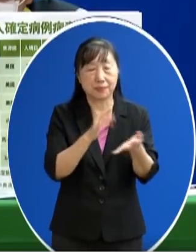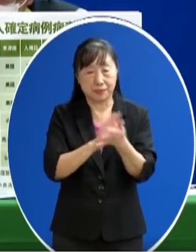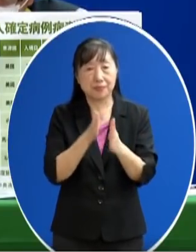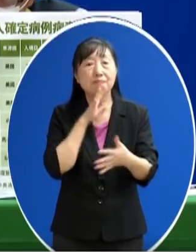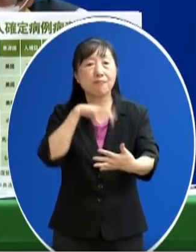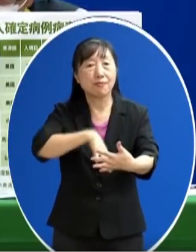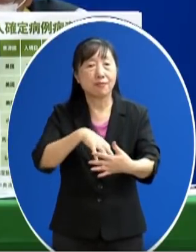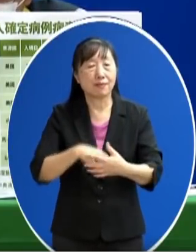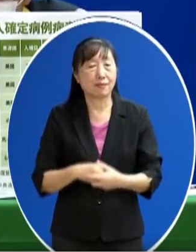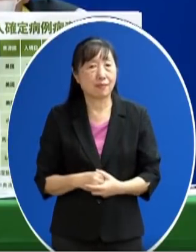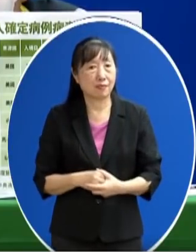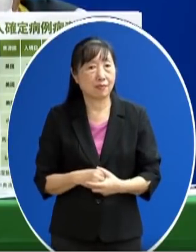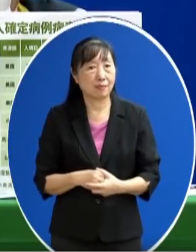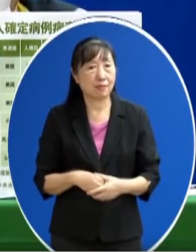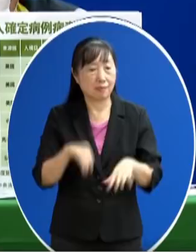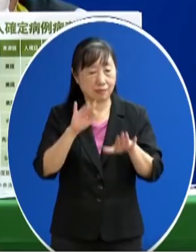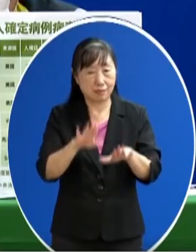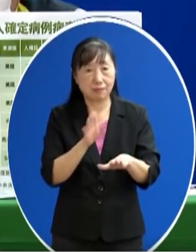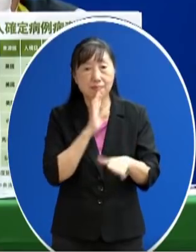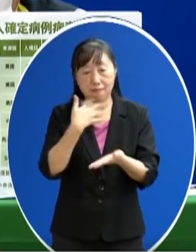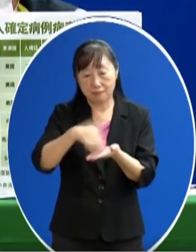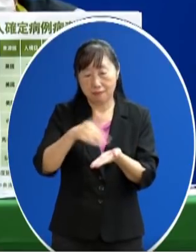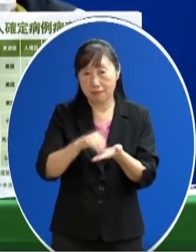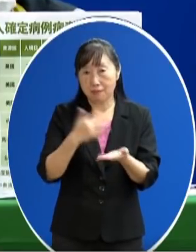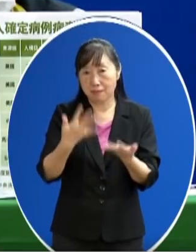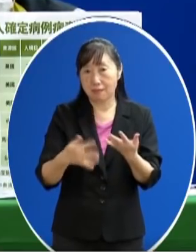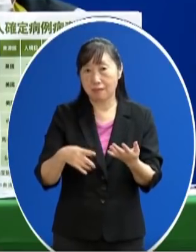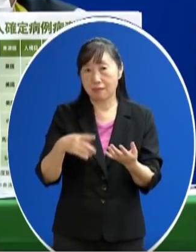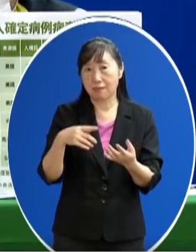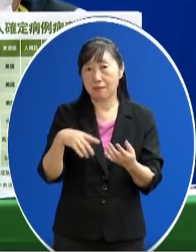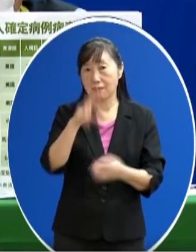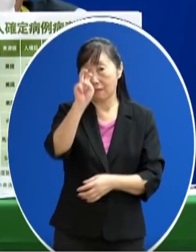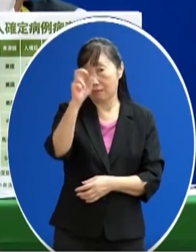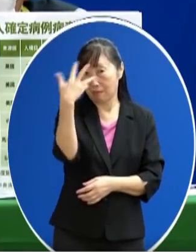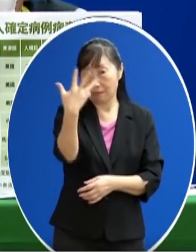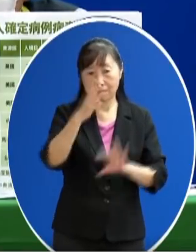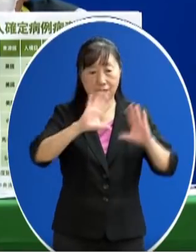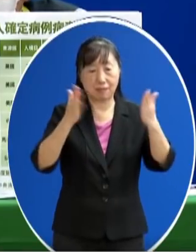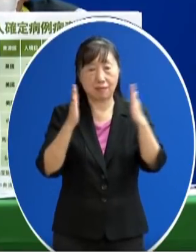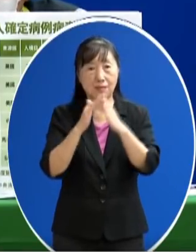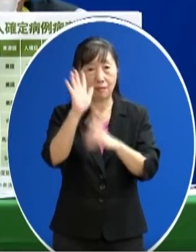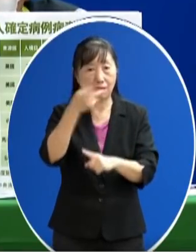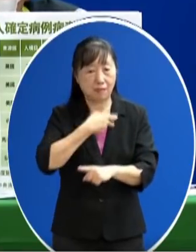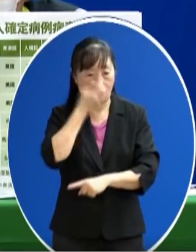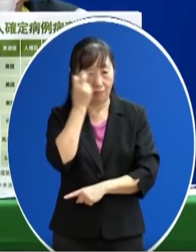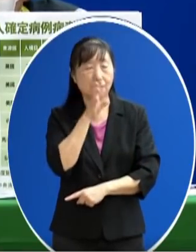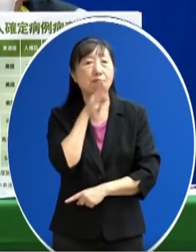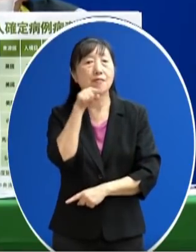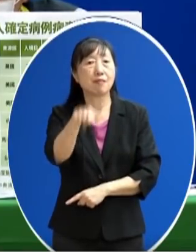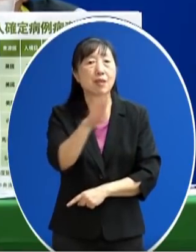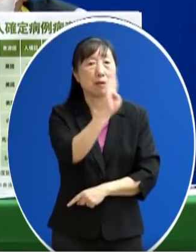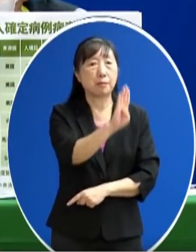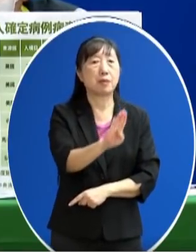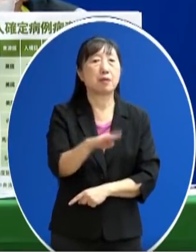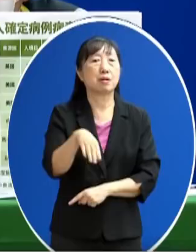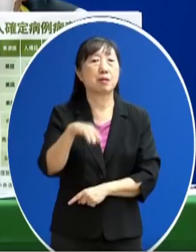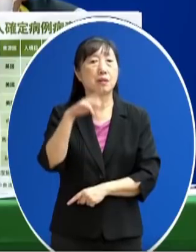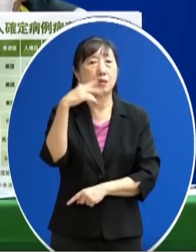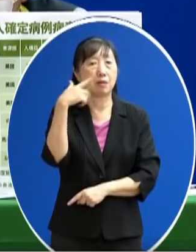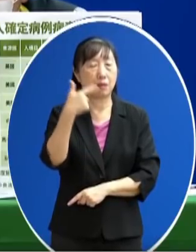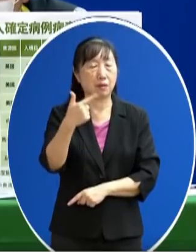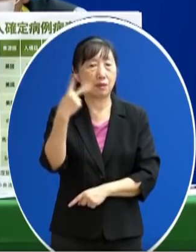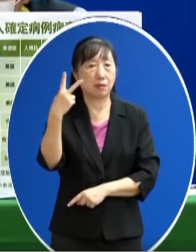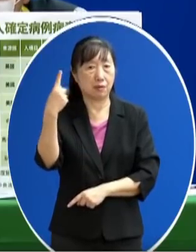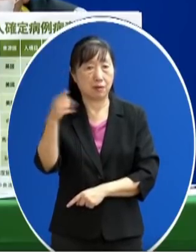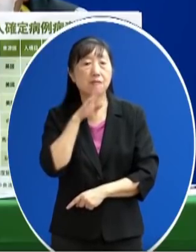概目前来讲统计是大概至少28国已经有检验出这个 B1621 的这样一个病